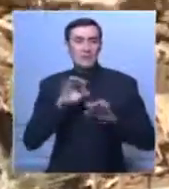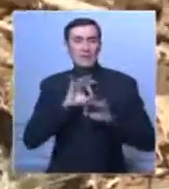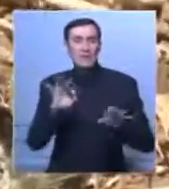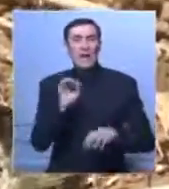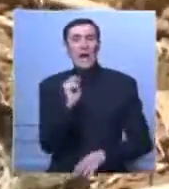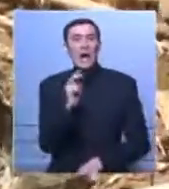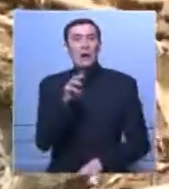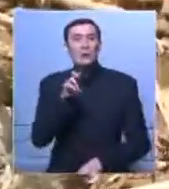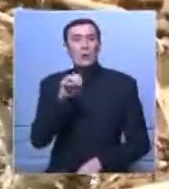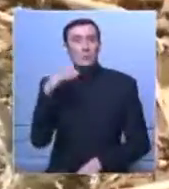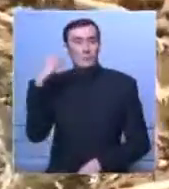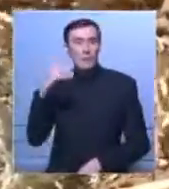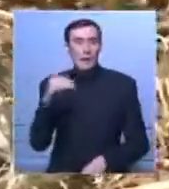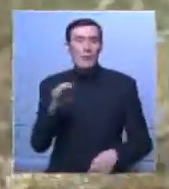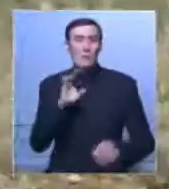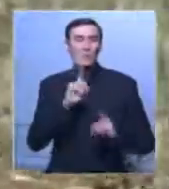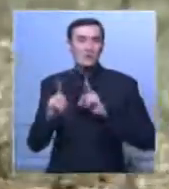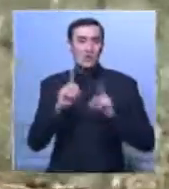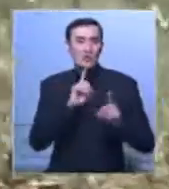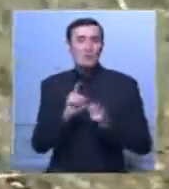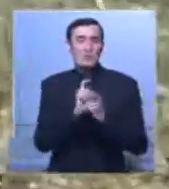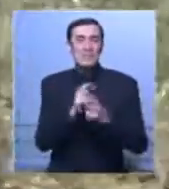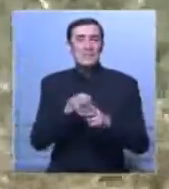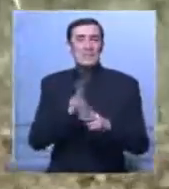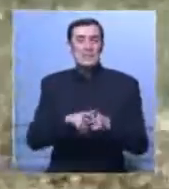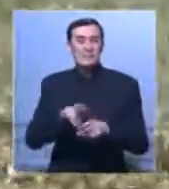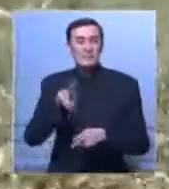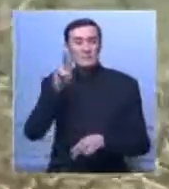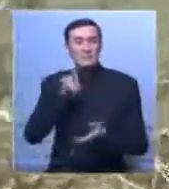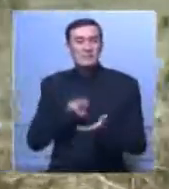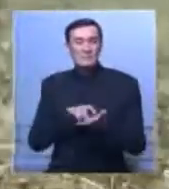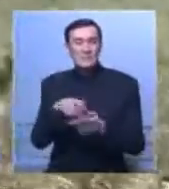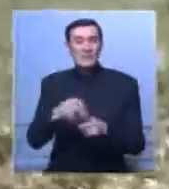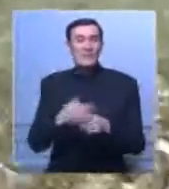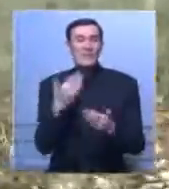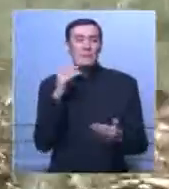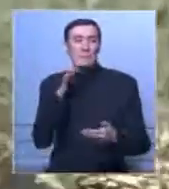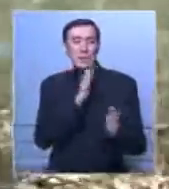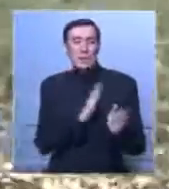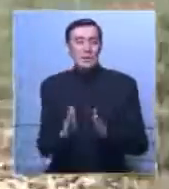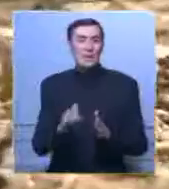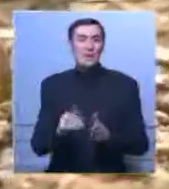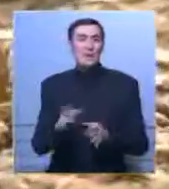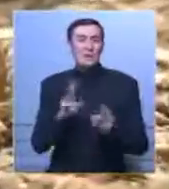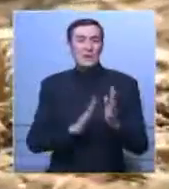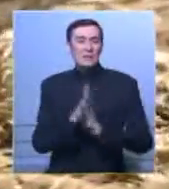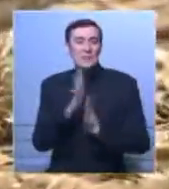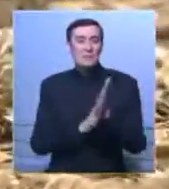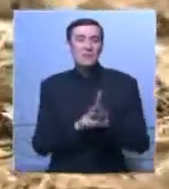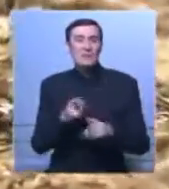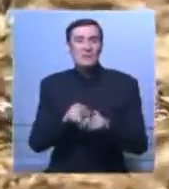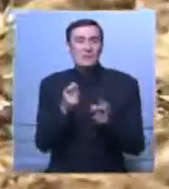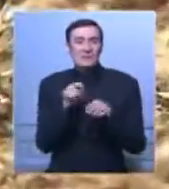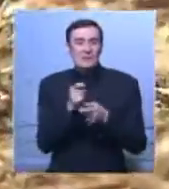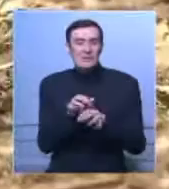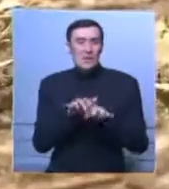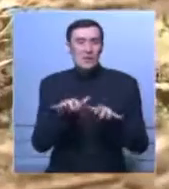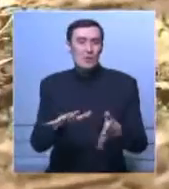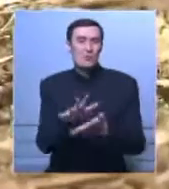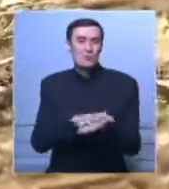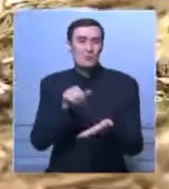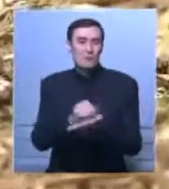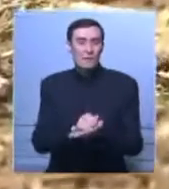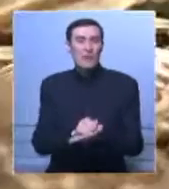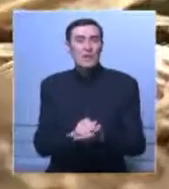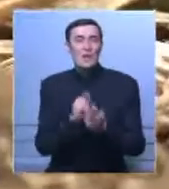Актобе на международном совещании по вопросам борьбы с вредителями. Отмечу, несколько лет подряд посевам в регионе саранча наносит серьезный урон.